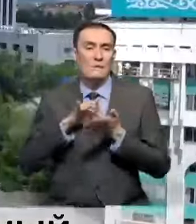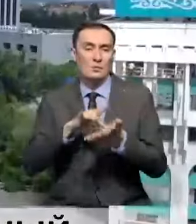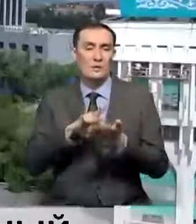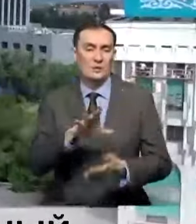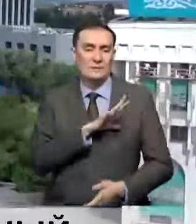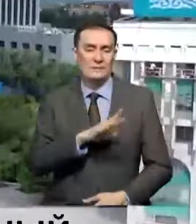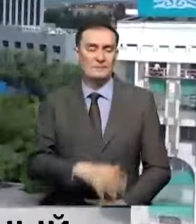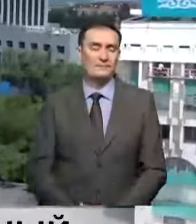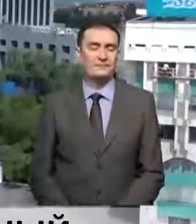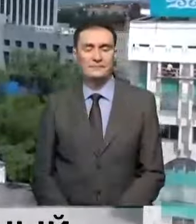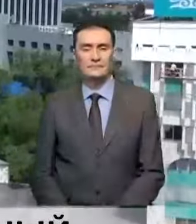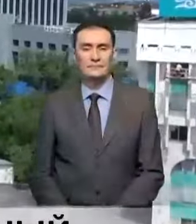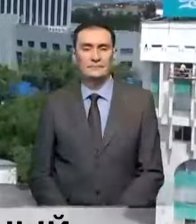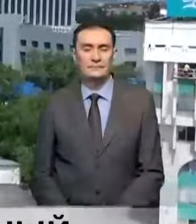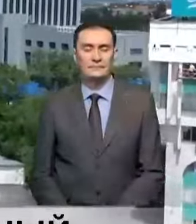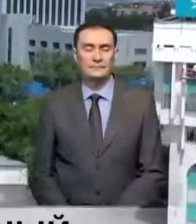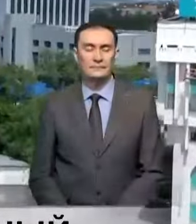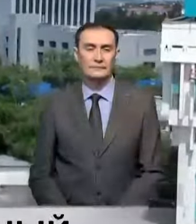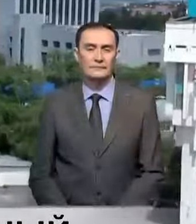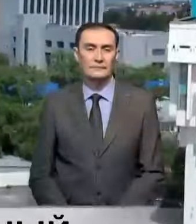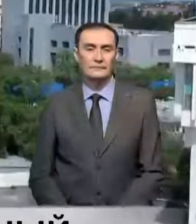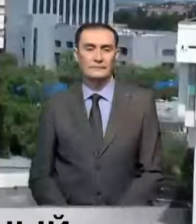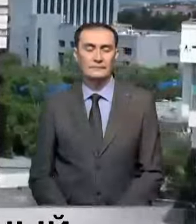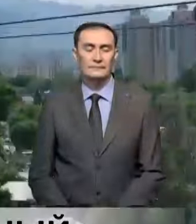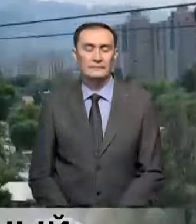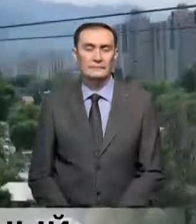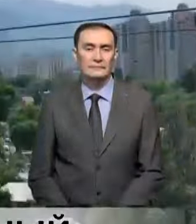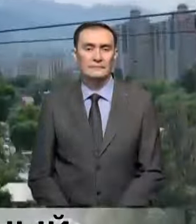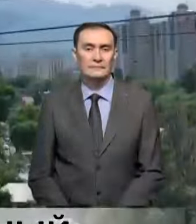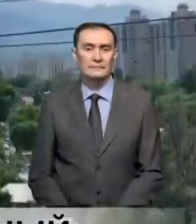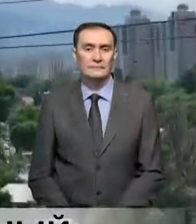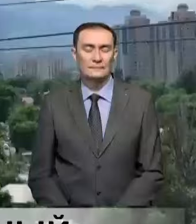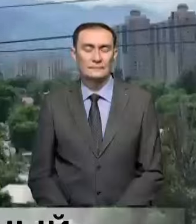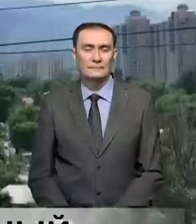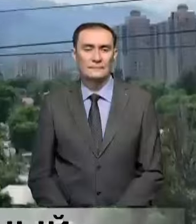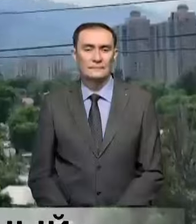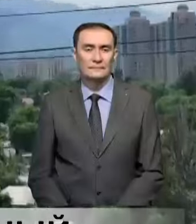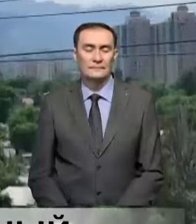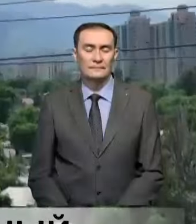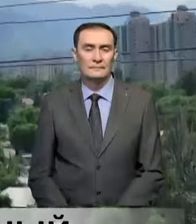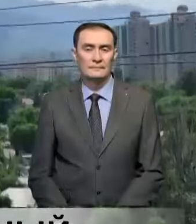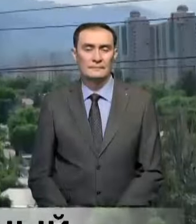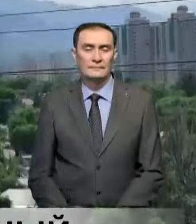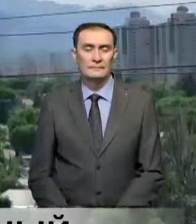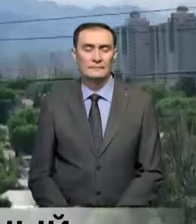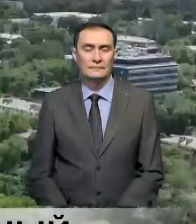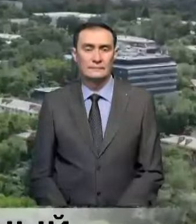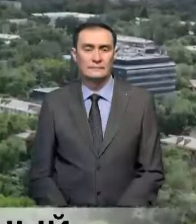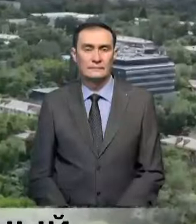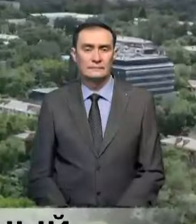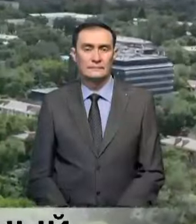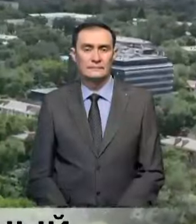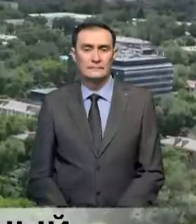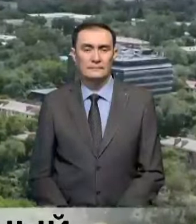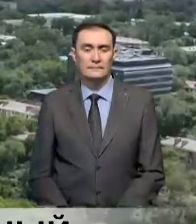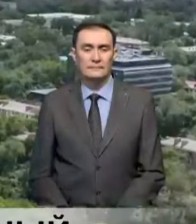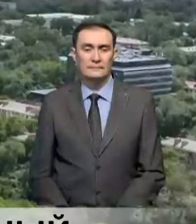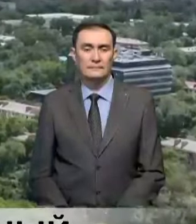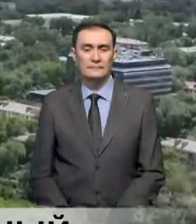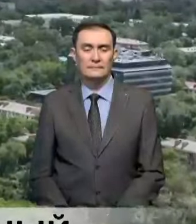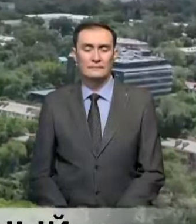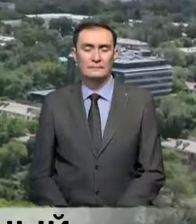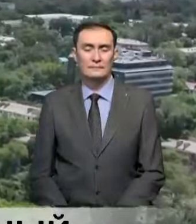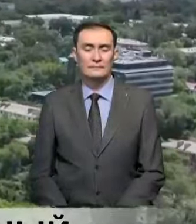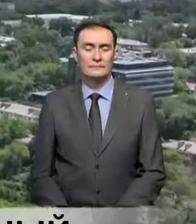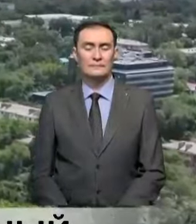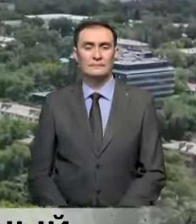туристов Айгуля монта Ева Айдос мидель Беков Дулат янти Беков при содействии телерадио комплекса президента 24